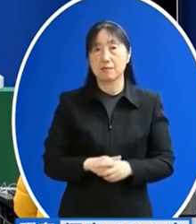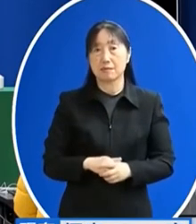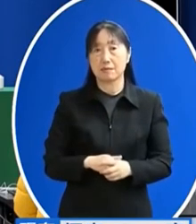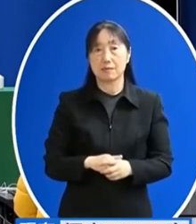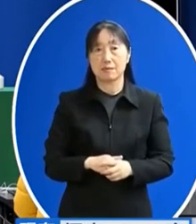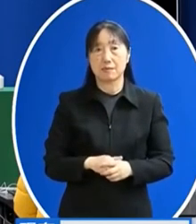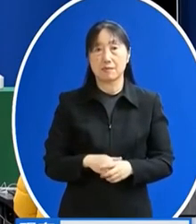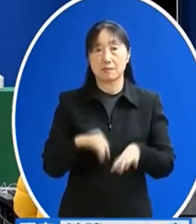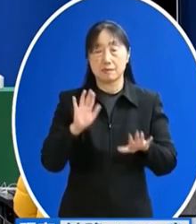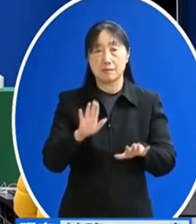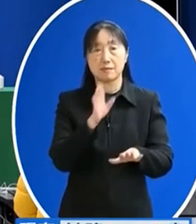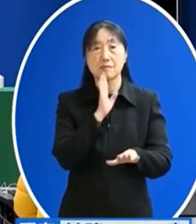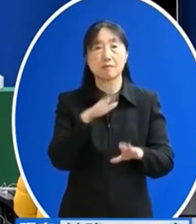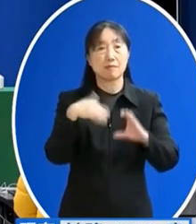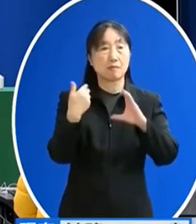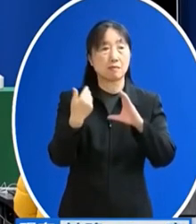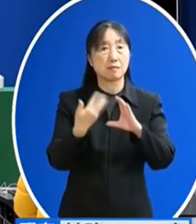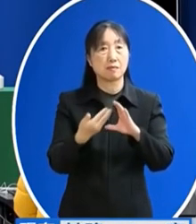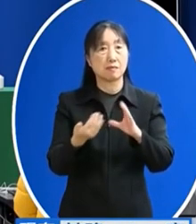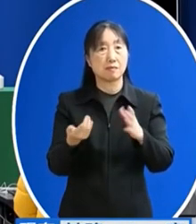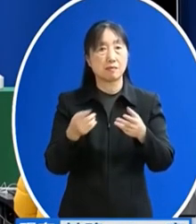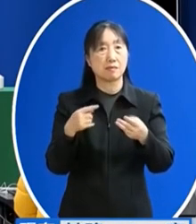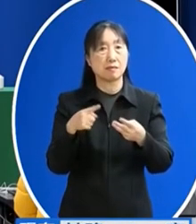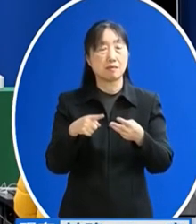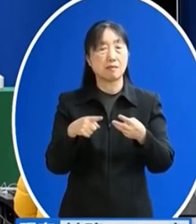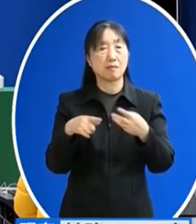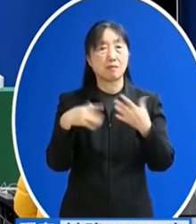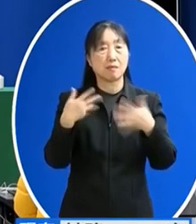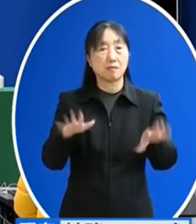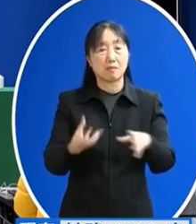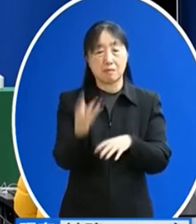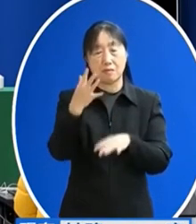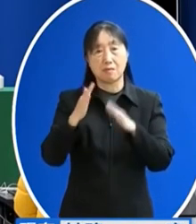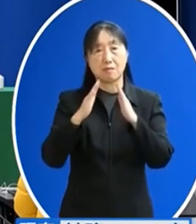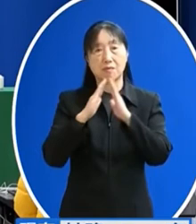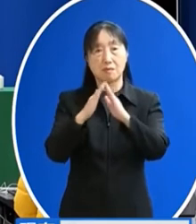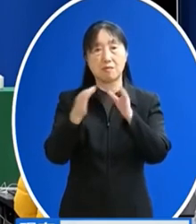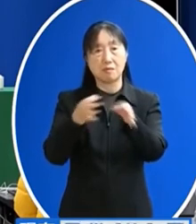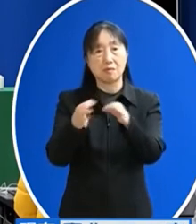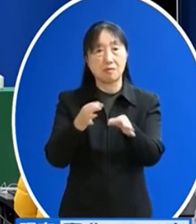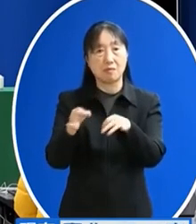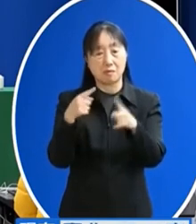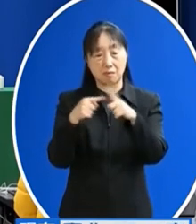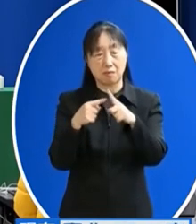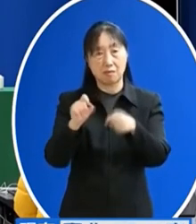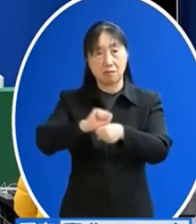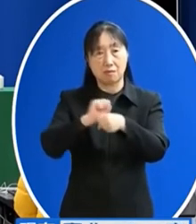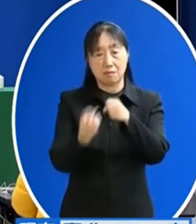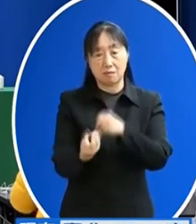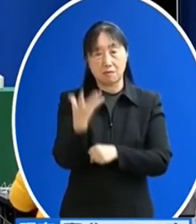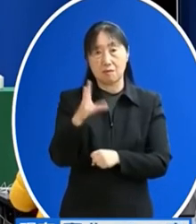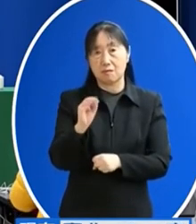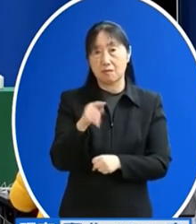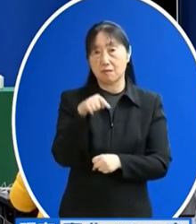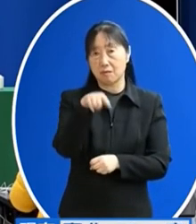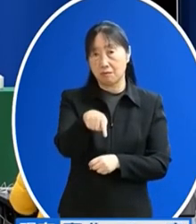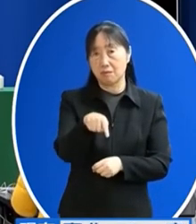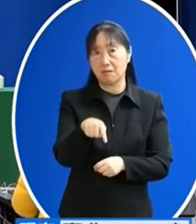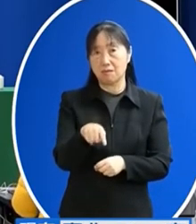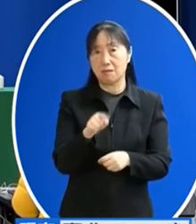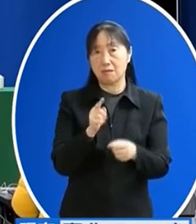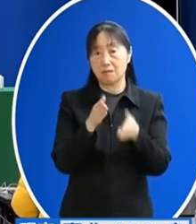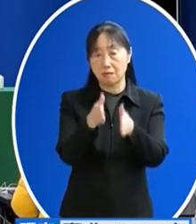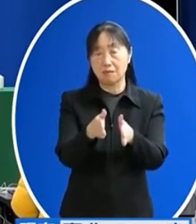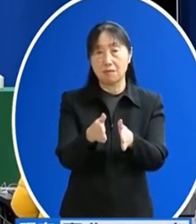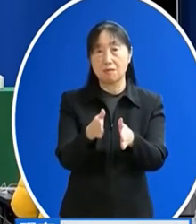可能夜市啊跟花市可能现在人潮已经比较多了，指挥中心目前这部分有想说要先提前来针